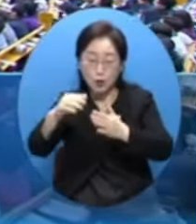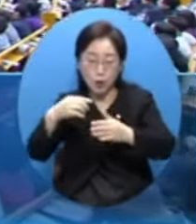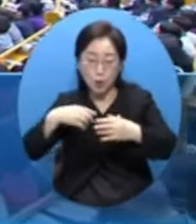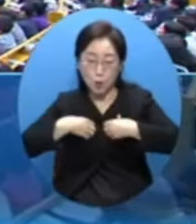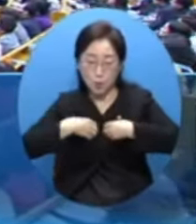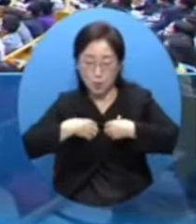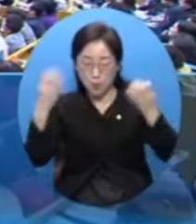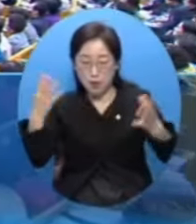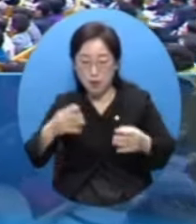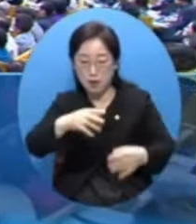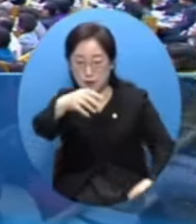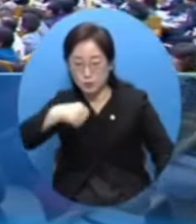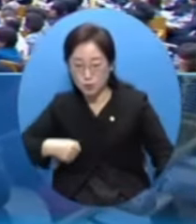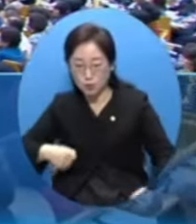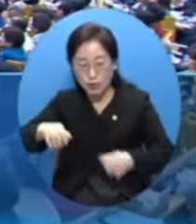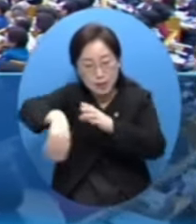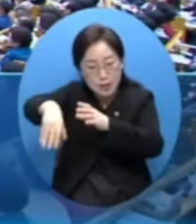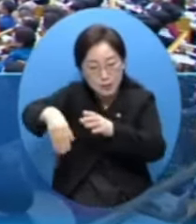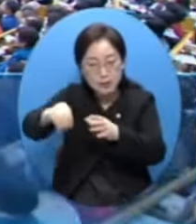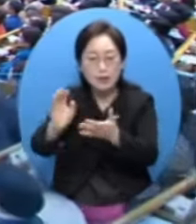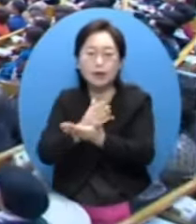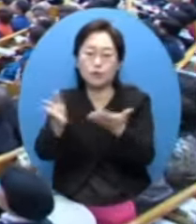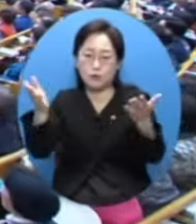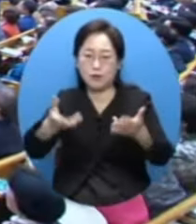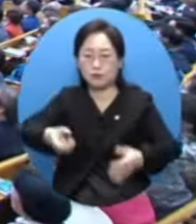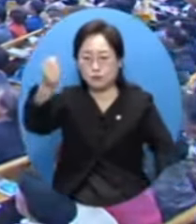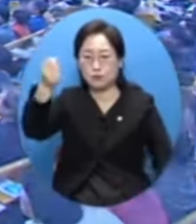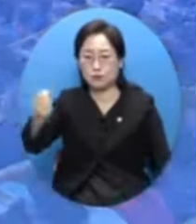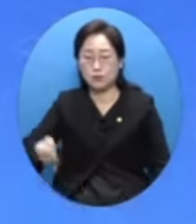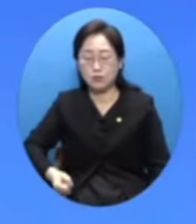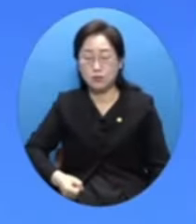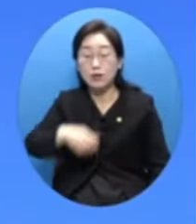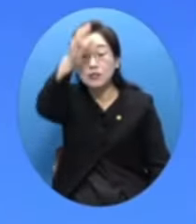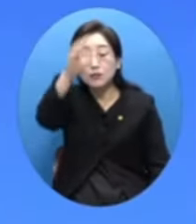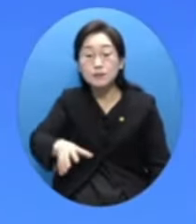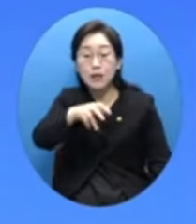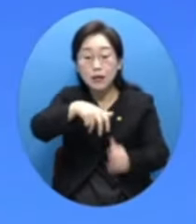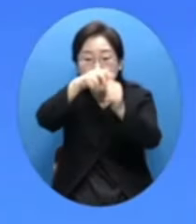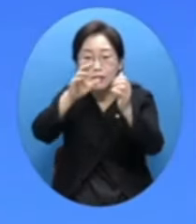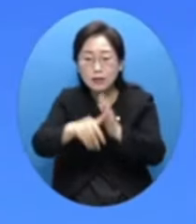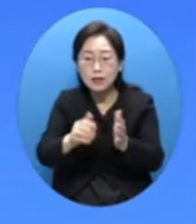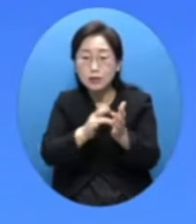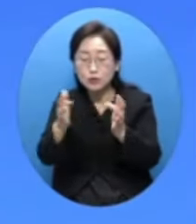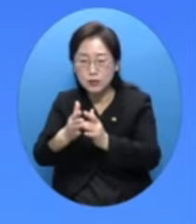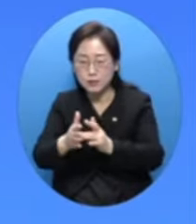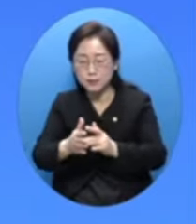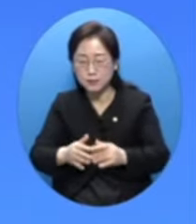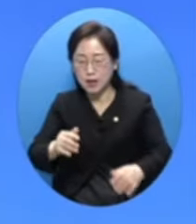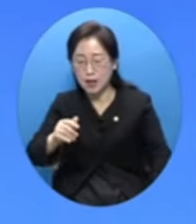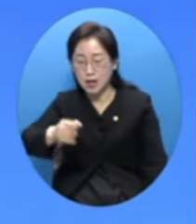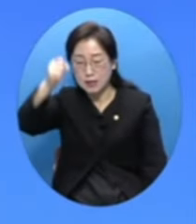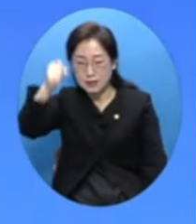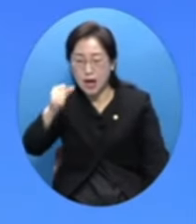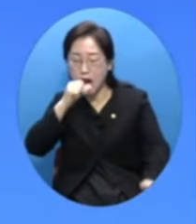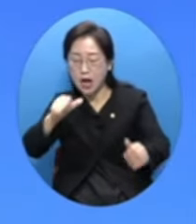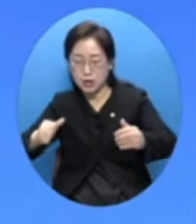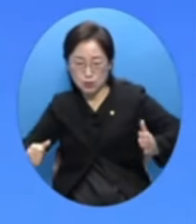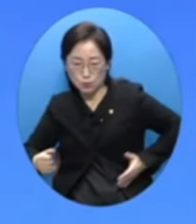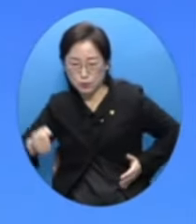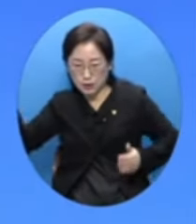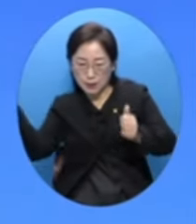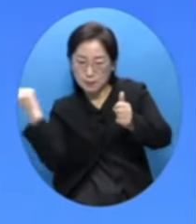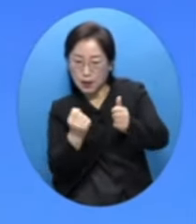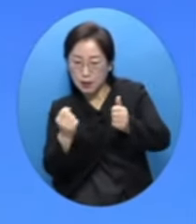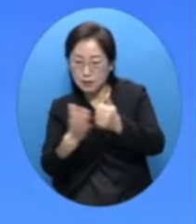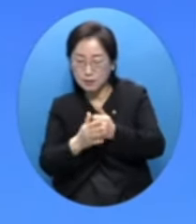뽑아 나누고 십자가 다쳤을 때 평 병사가 와서 예수님의 옆구리를 창로 찌르니 피와 물이